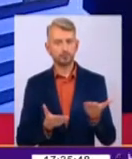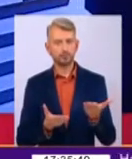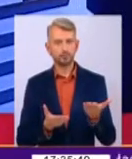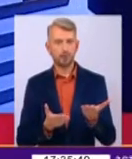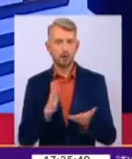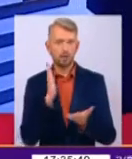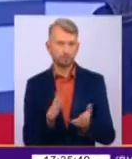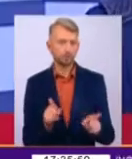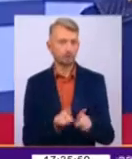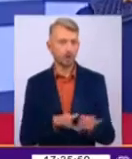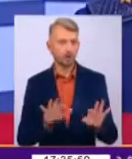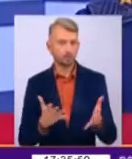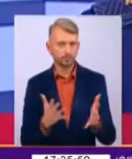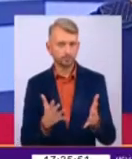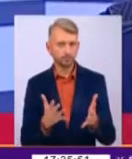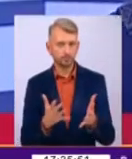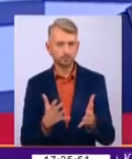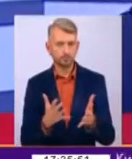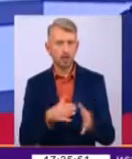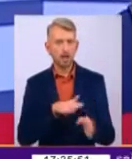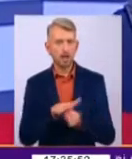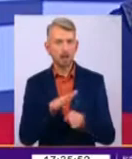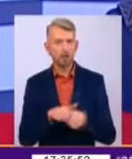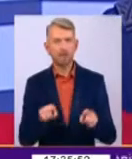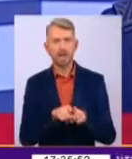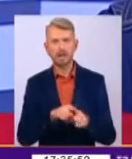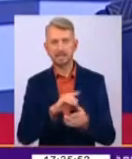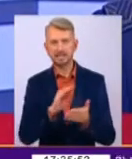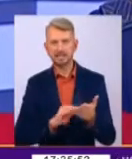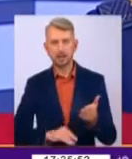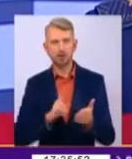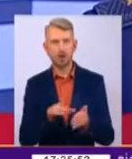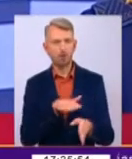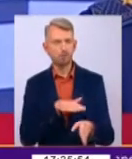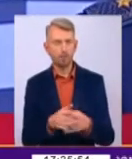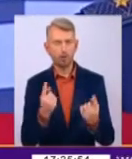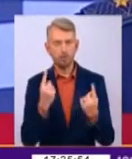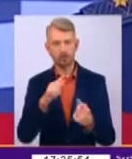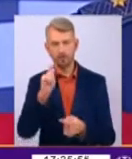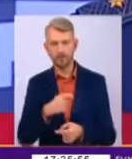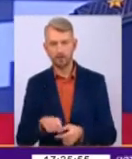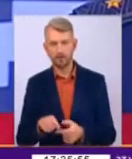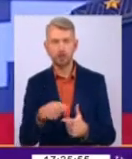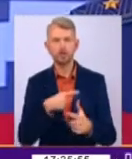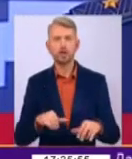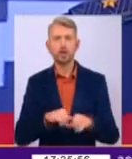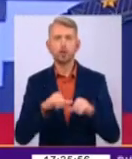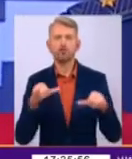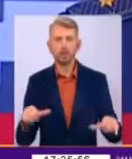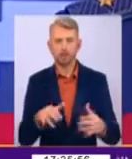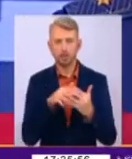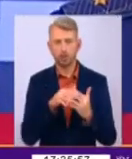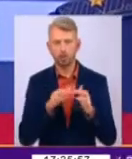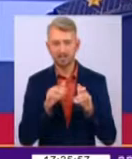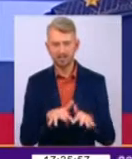складеться таким чином, і реалізується такий сценарій, як повномасштабна війна, чи розширення значно бойових